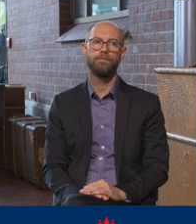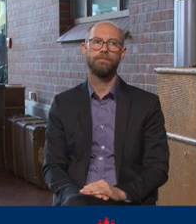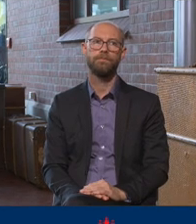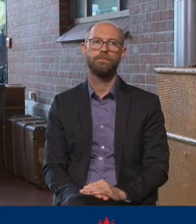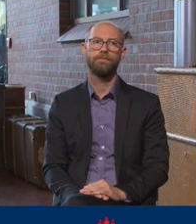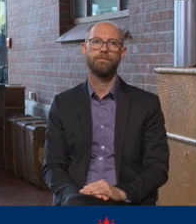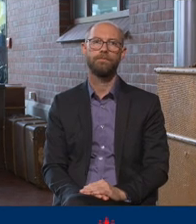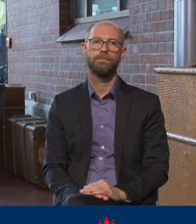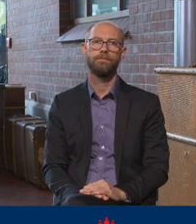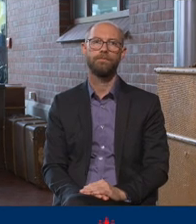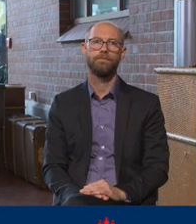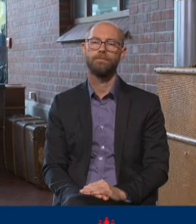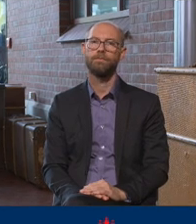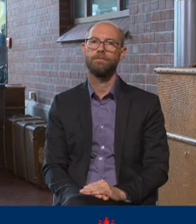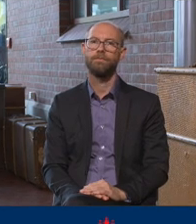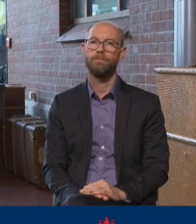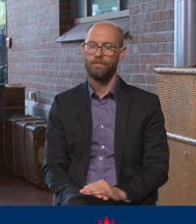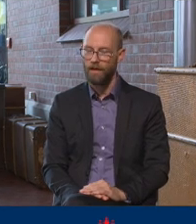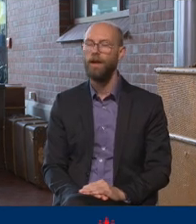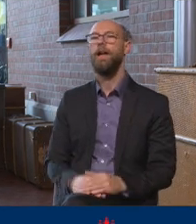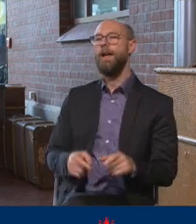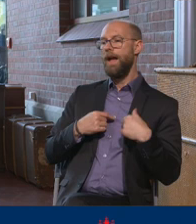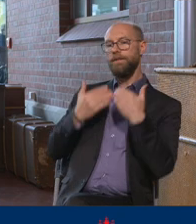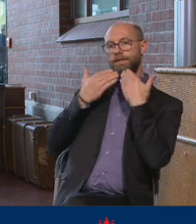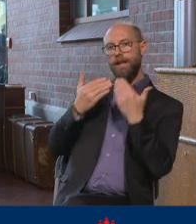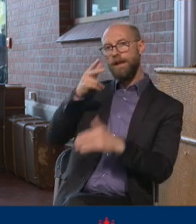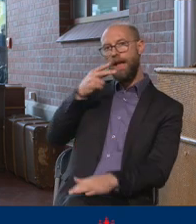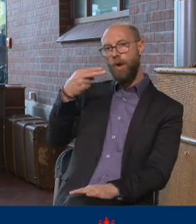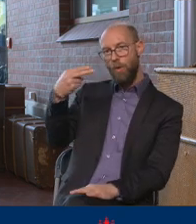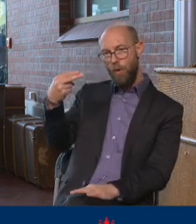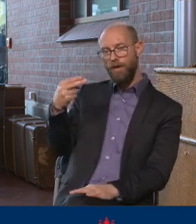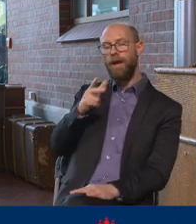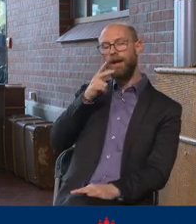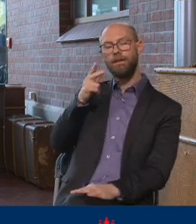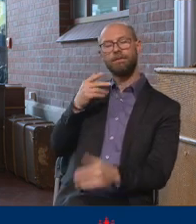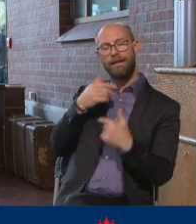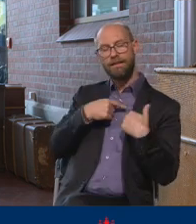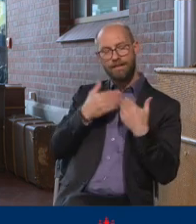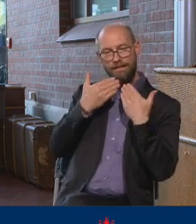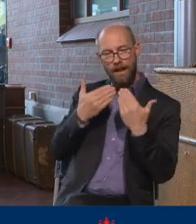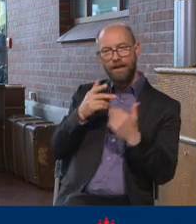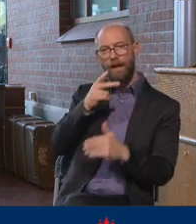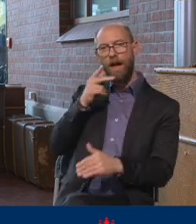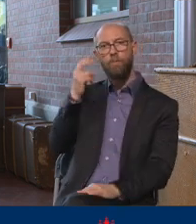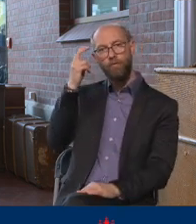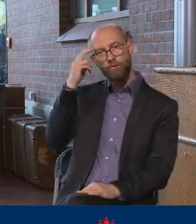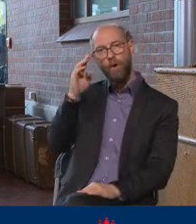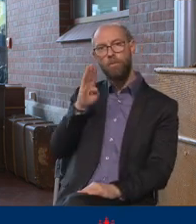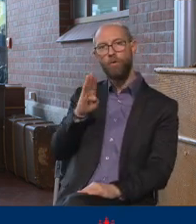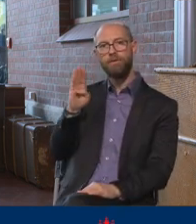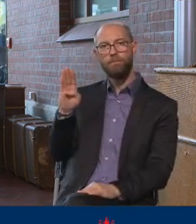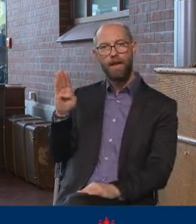herzlichen dank herr höing herzlichen dank befristeten uns bernd wird diese thematische rahmenbedingungen